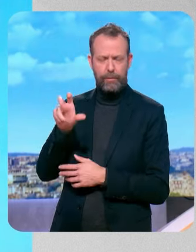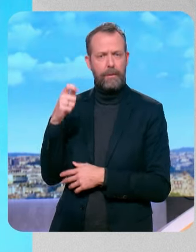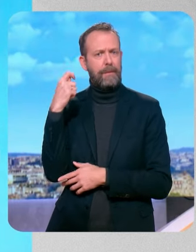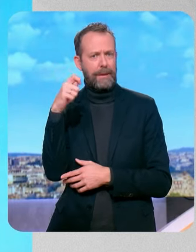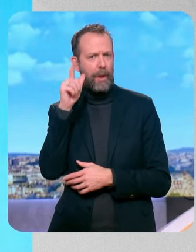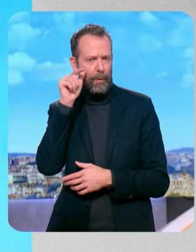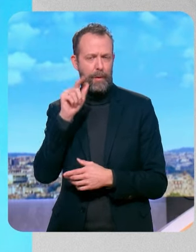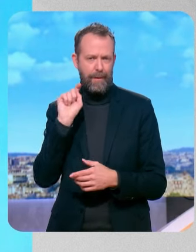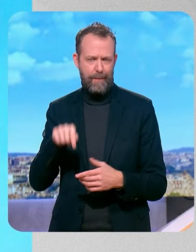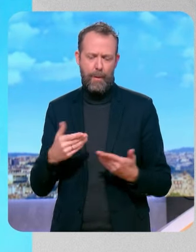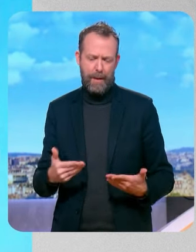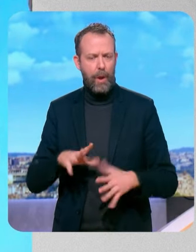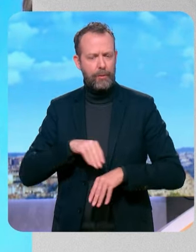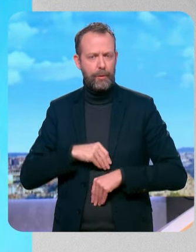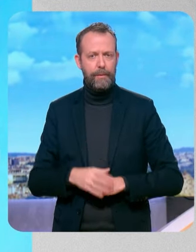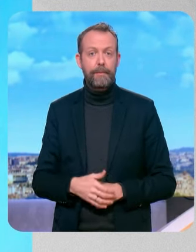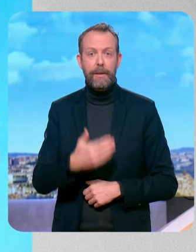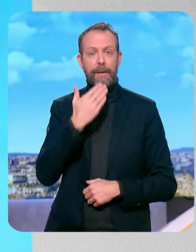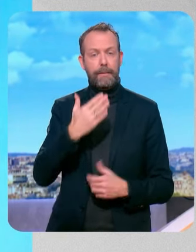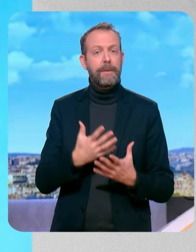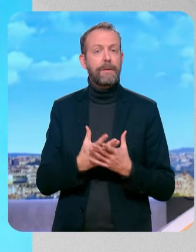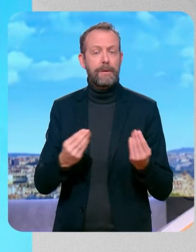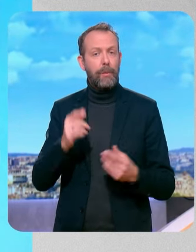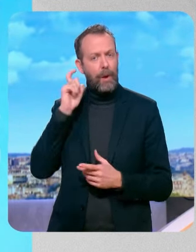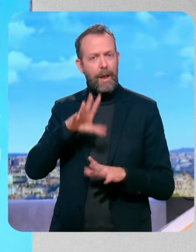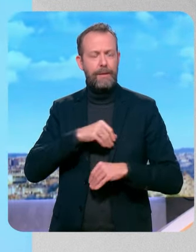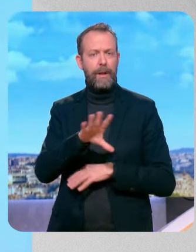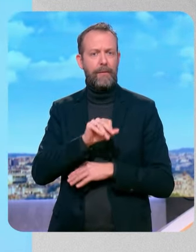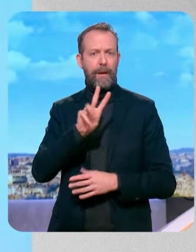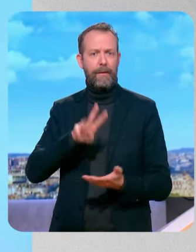République devra maintenant assumer. Merci beaucoup François Bayrou d'être venu dans les 4V. Bonne journée à vous. Merci.